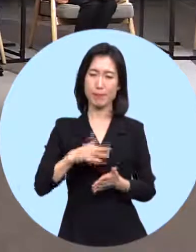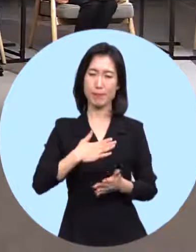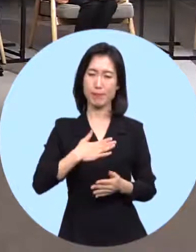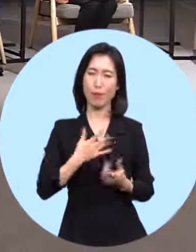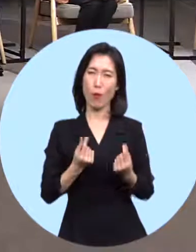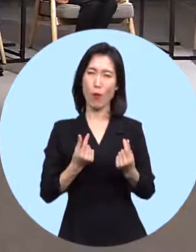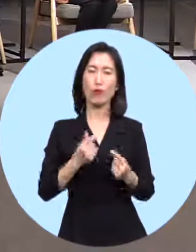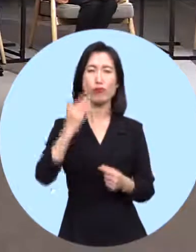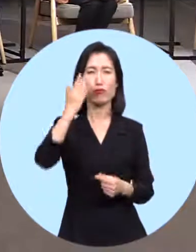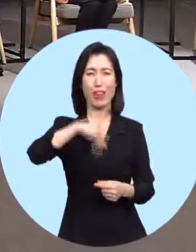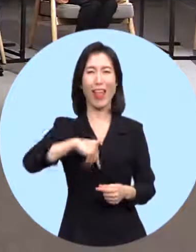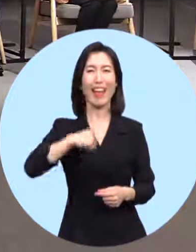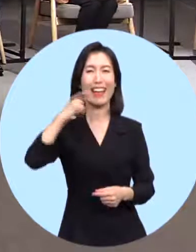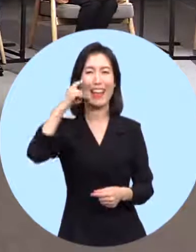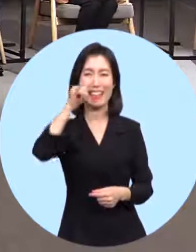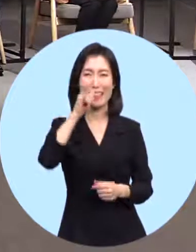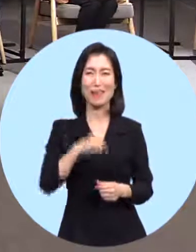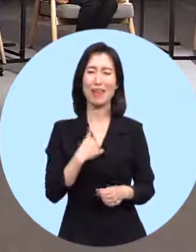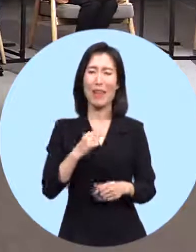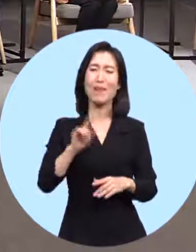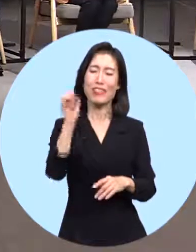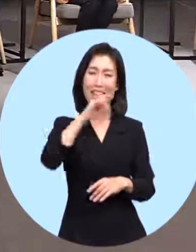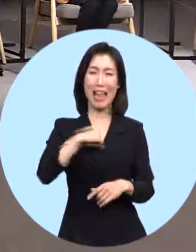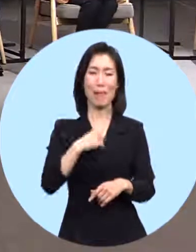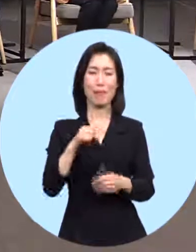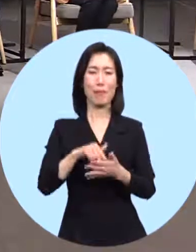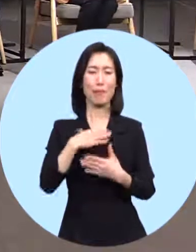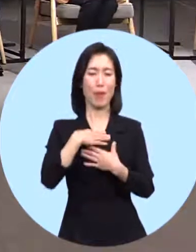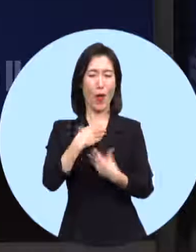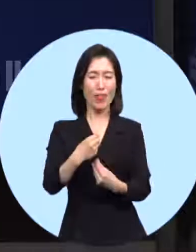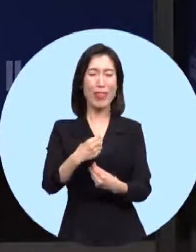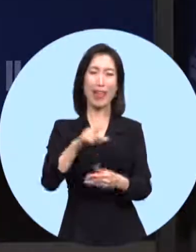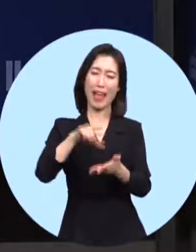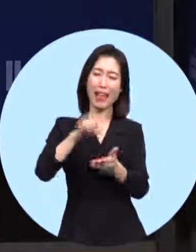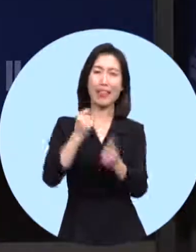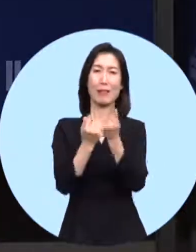그래서 저는 조금 편하게 말씀을 간단히 드리고자 합니다.